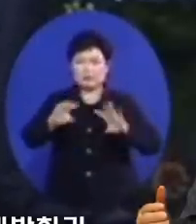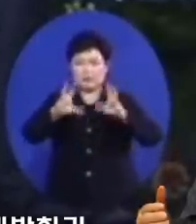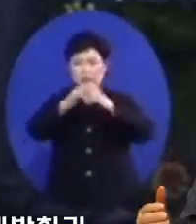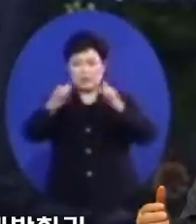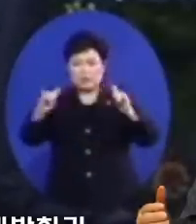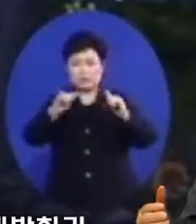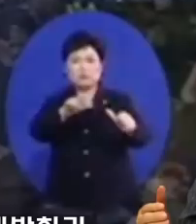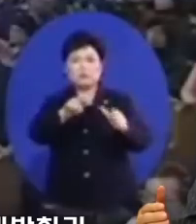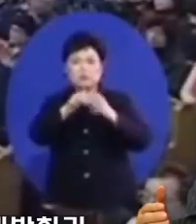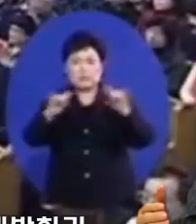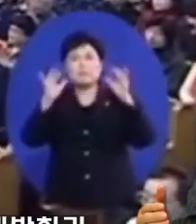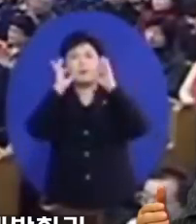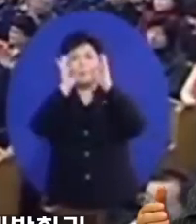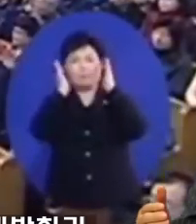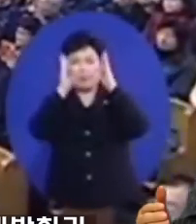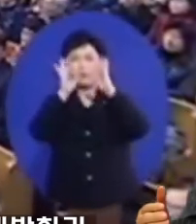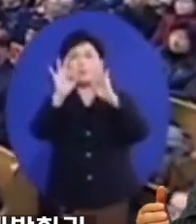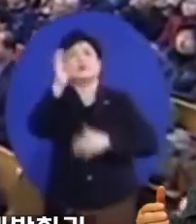바라보았던 것입니다.